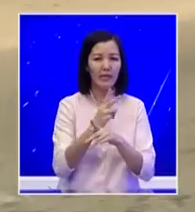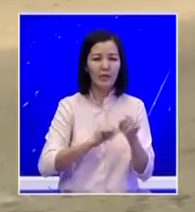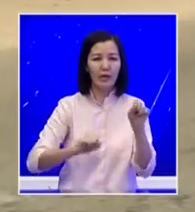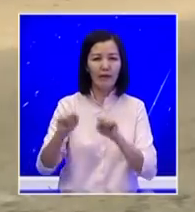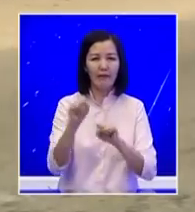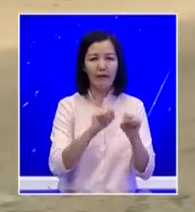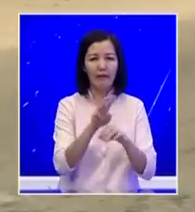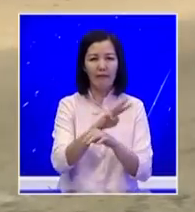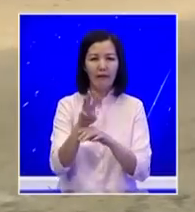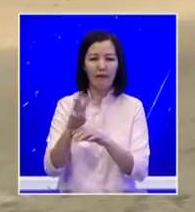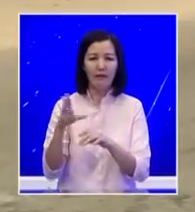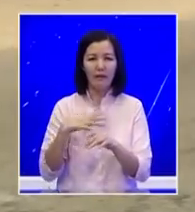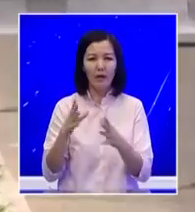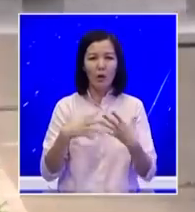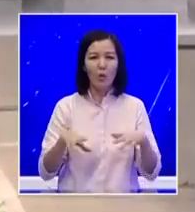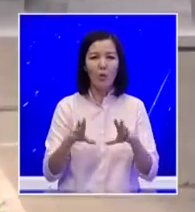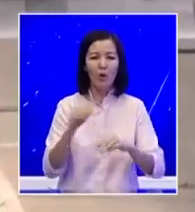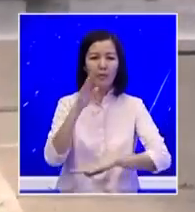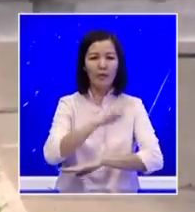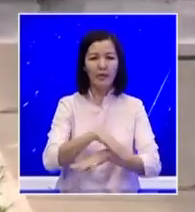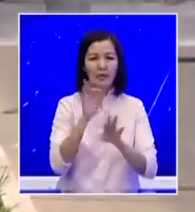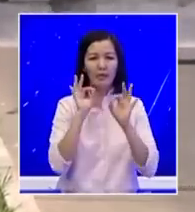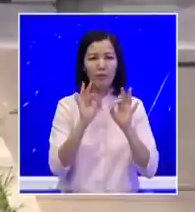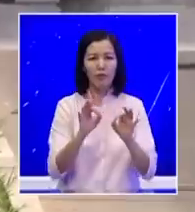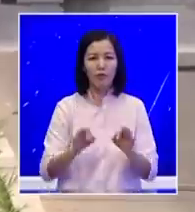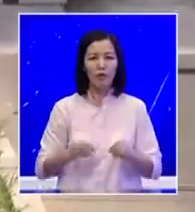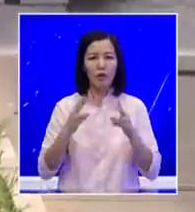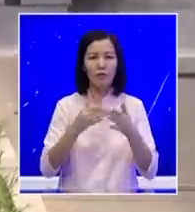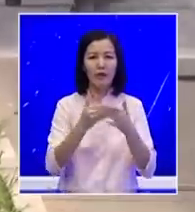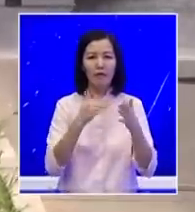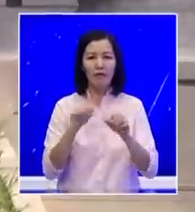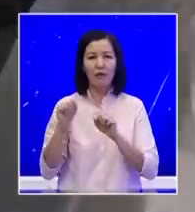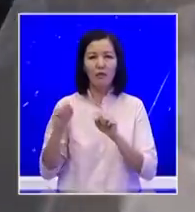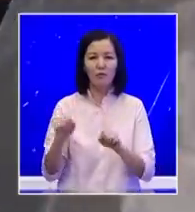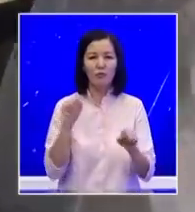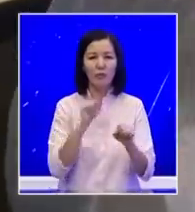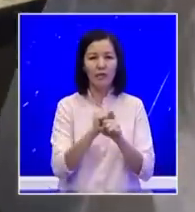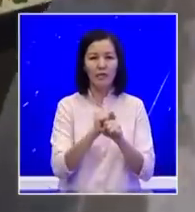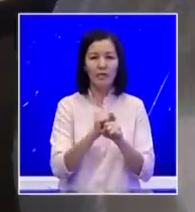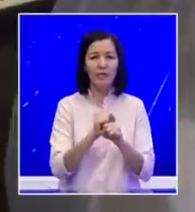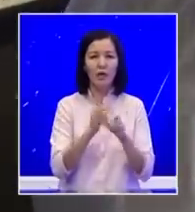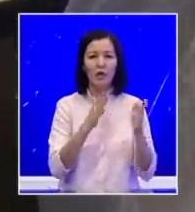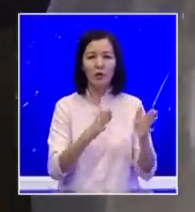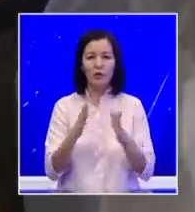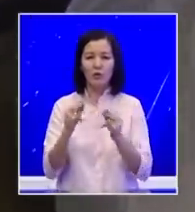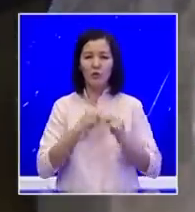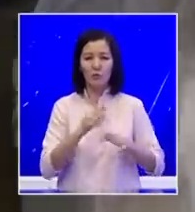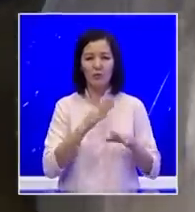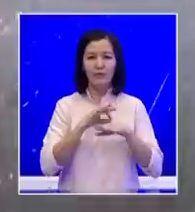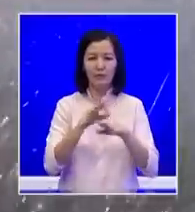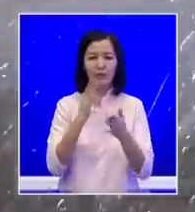қайтара дәріленіп жатыр. Қоғамдық тәртіп ойдағыдай, қауіптің алдын алу үшін тосқауыл бекеттерде жүйелі жұмыс істеп